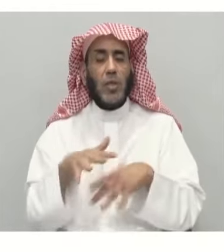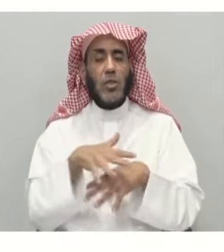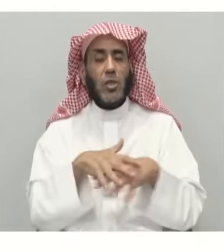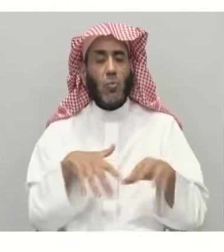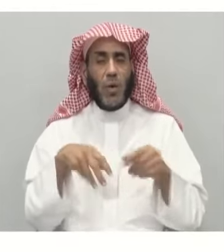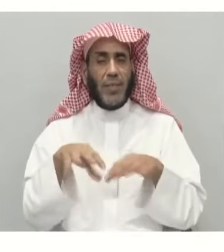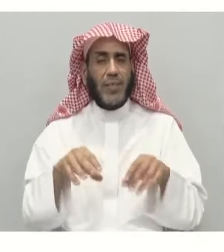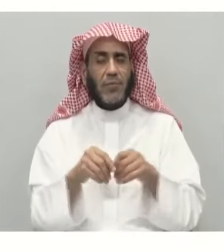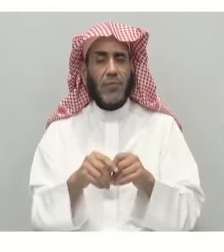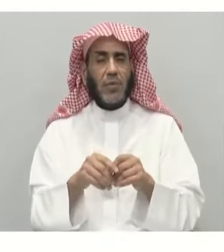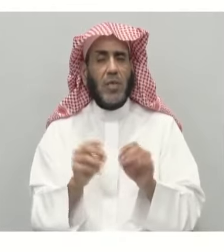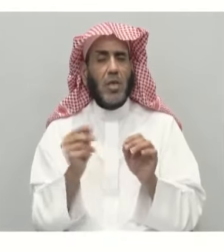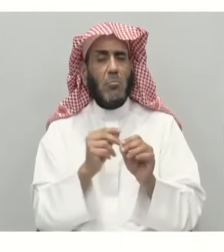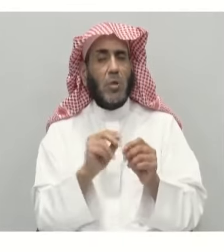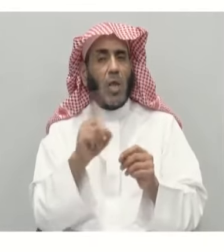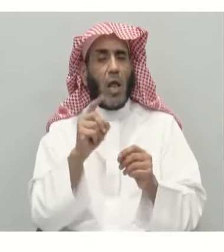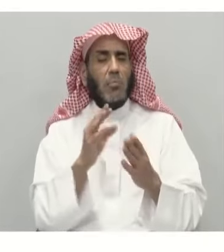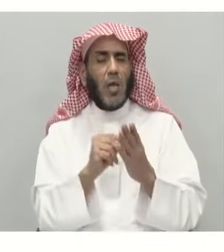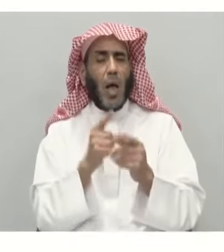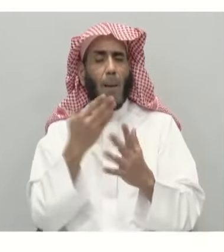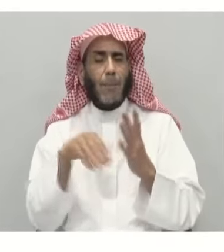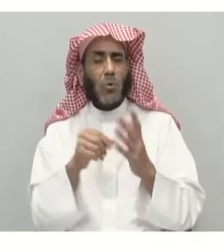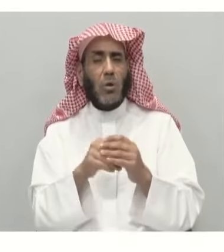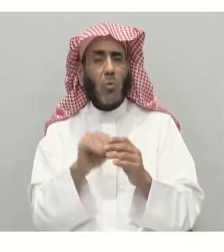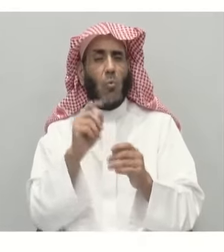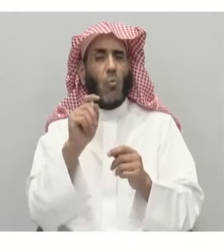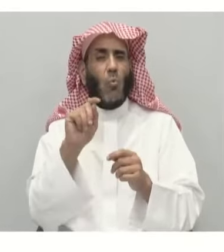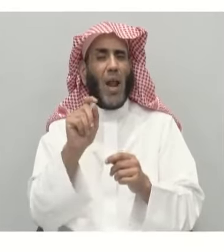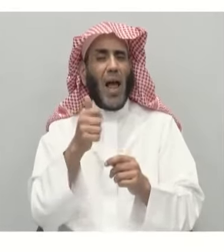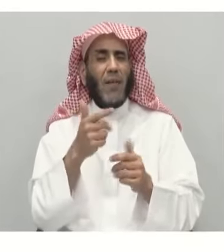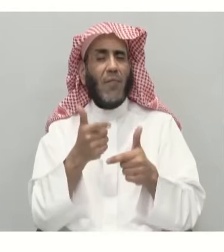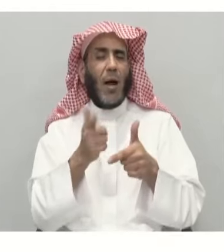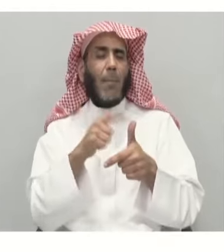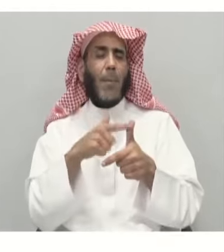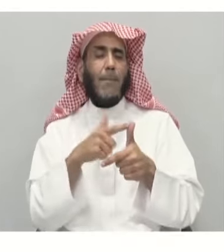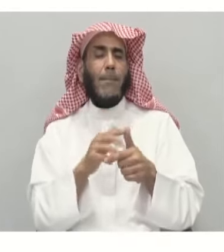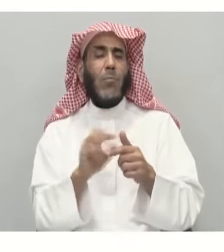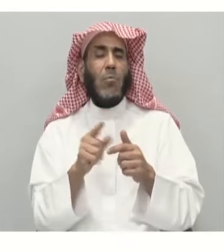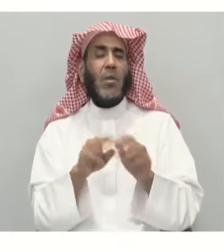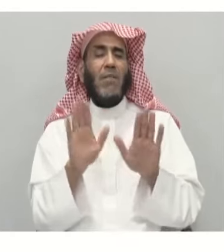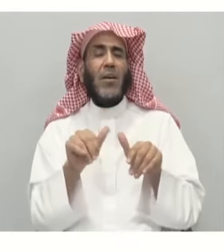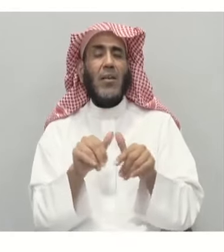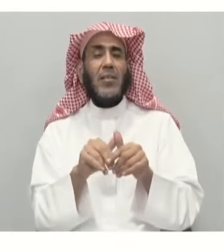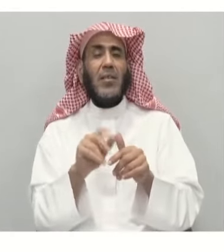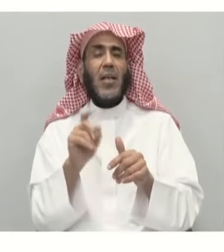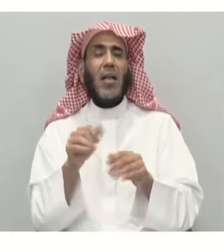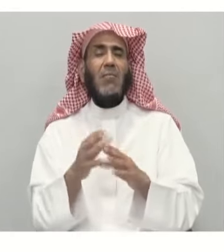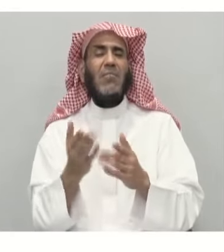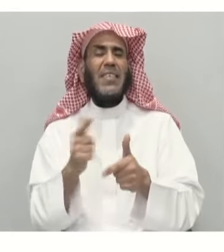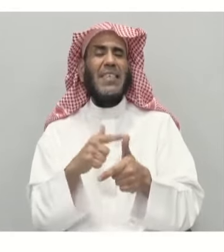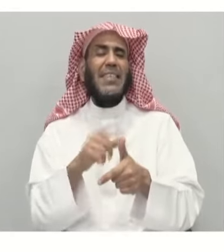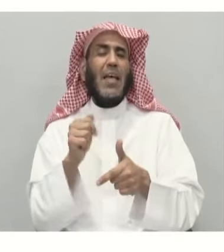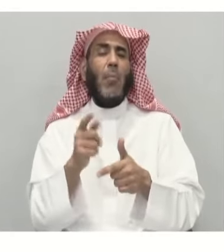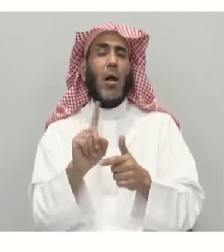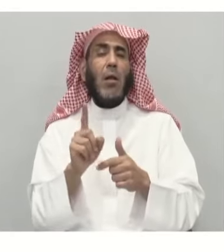التصنيف اضبط الهمزه المتوسطه والحرف الذي قبلها واضبط فقط الحرف السابق